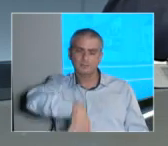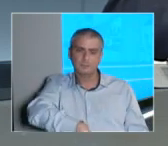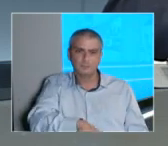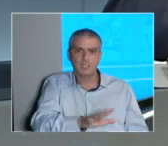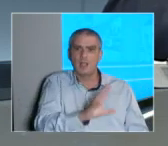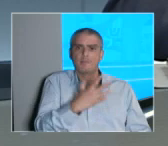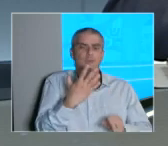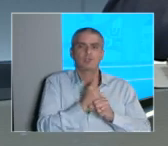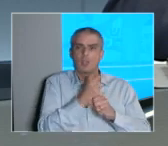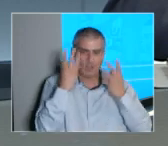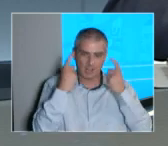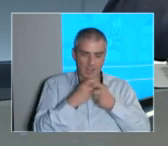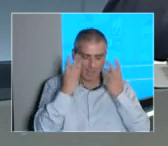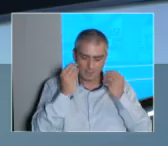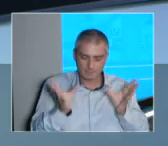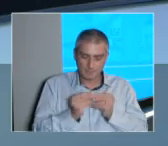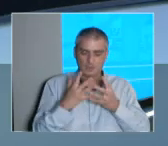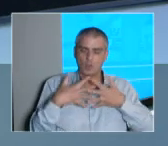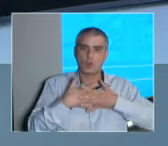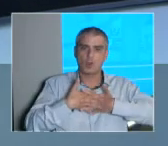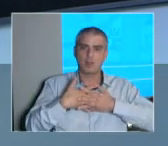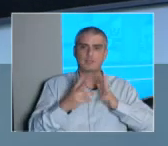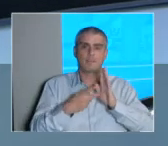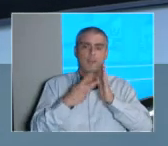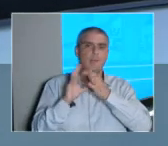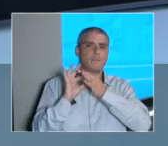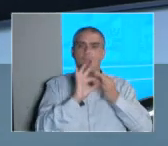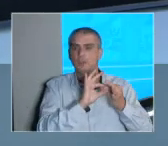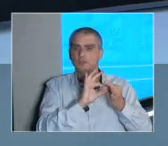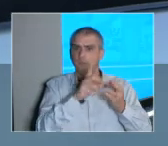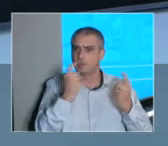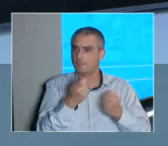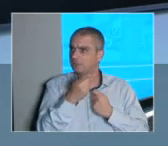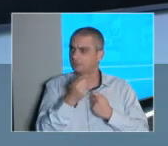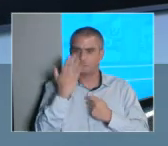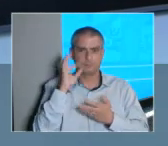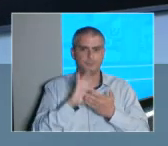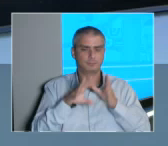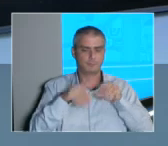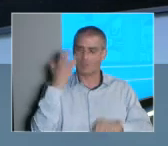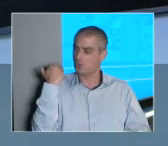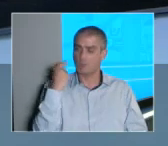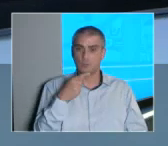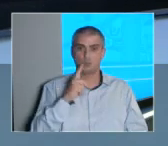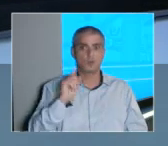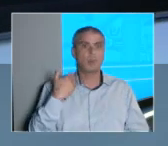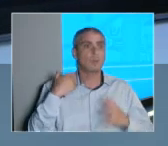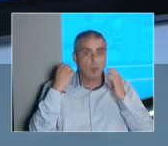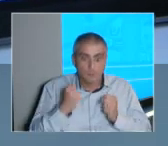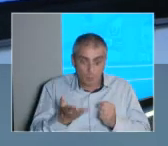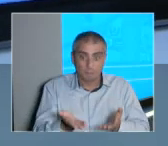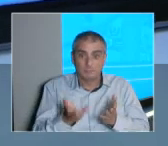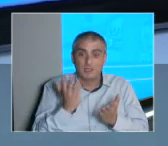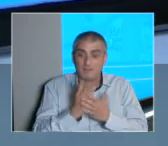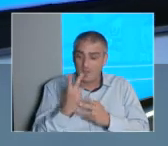לא זוכר המפלגות החרדיות לשבת יחד בקואליציה שתי קדנציות רצופות? אתה פרסמת את זה במוצאי הבחירות הקודמות, כשכולם היו פתוחים שהנה